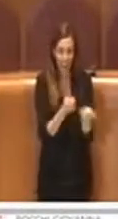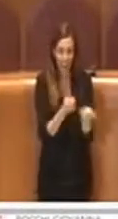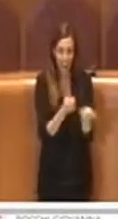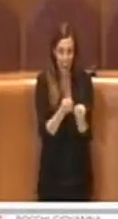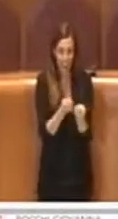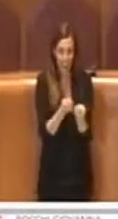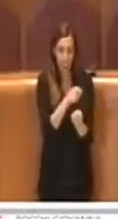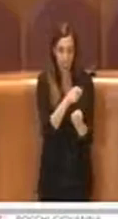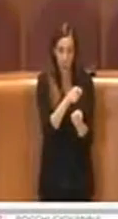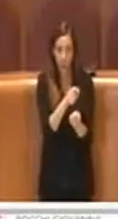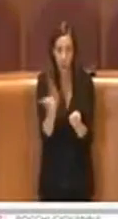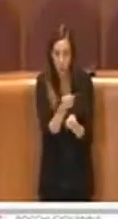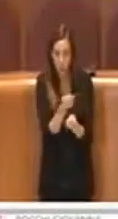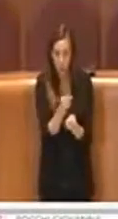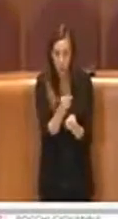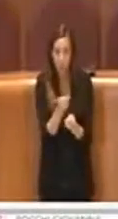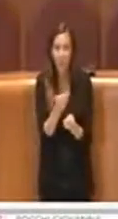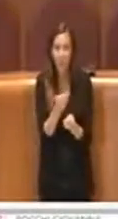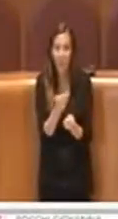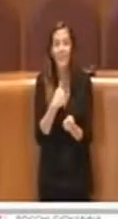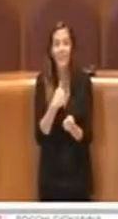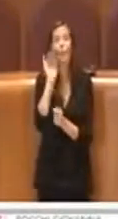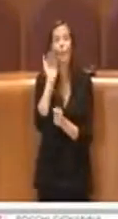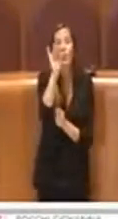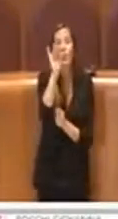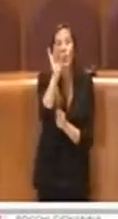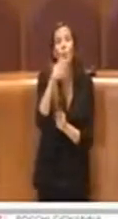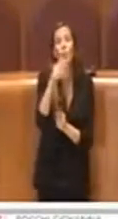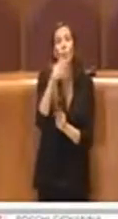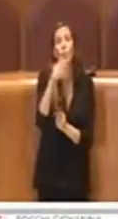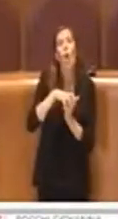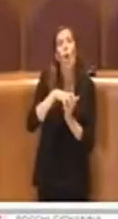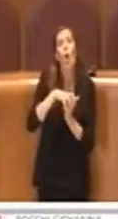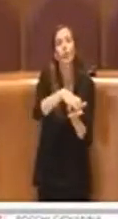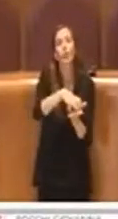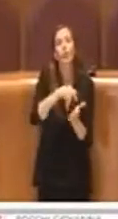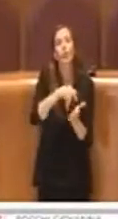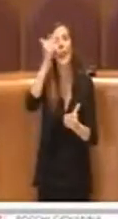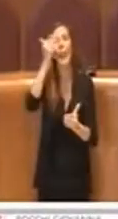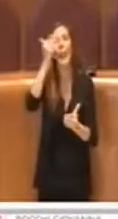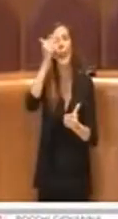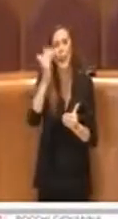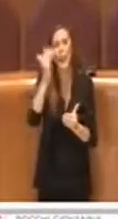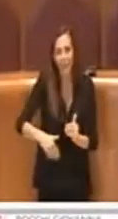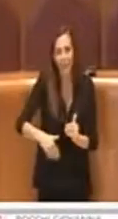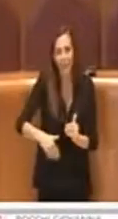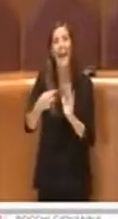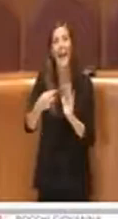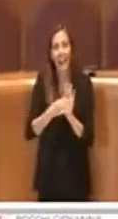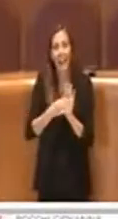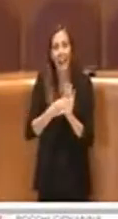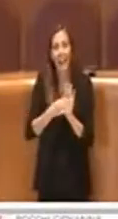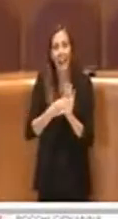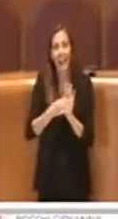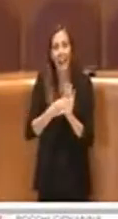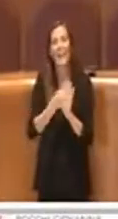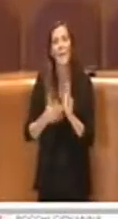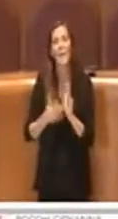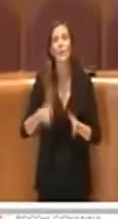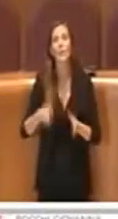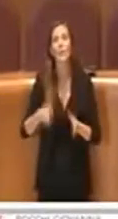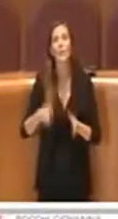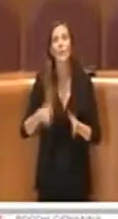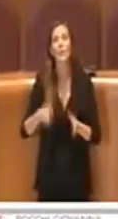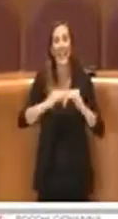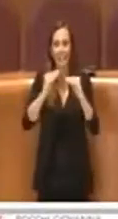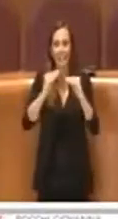limitare per il futuro per le prossime concessioni e le autorizzazioni ai sensi del regolamento edilizio va da sé che in evitare